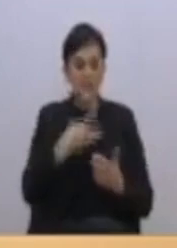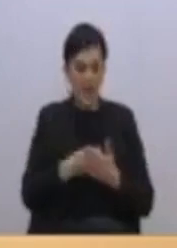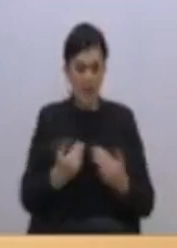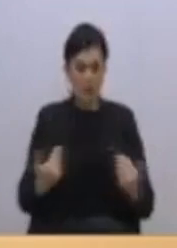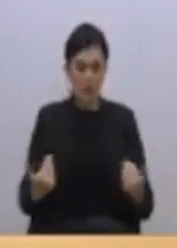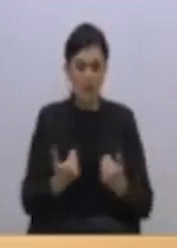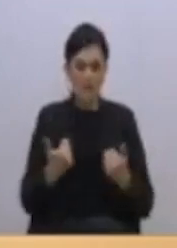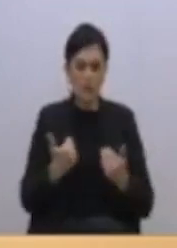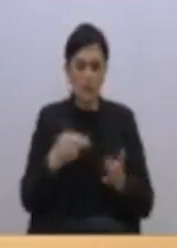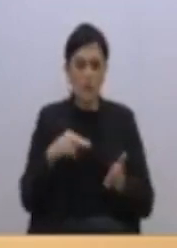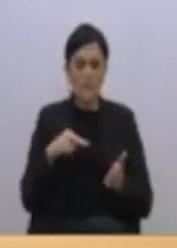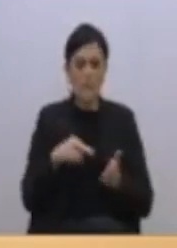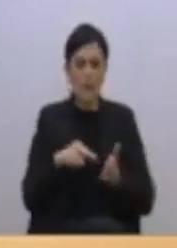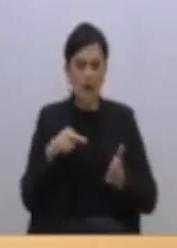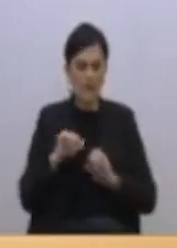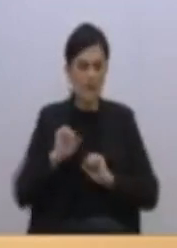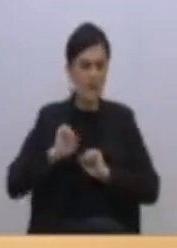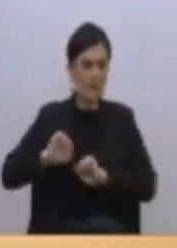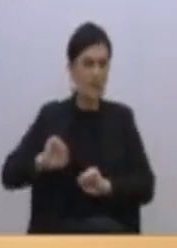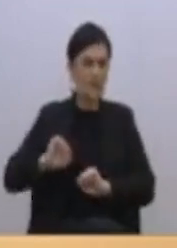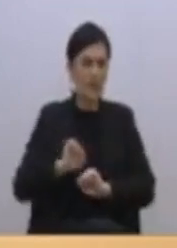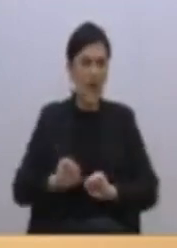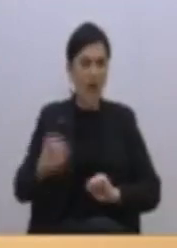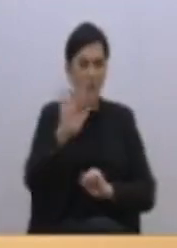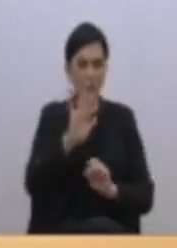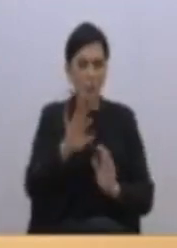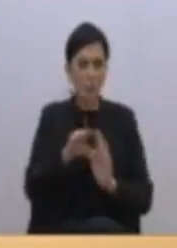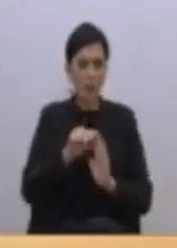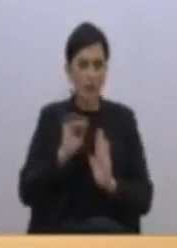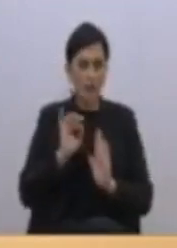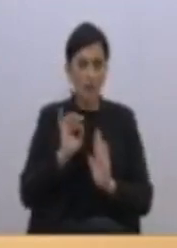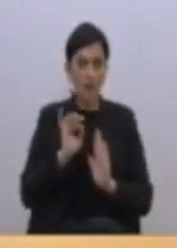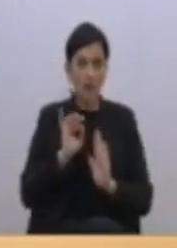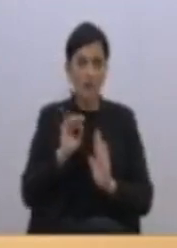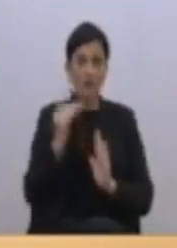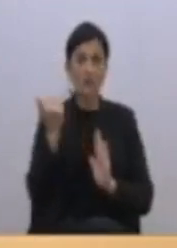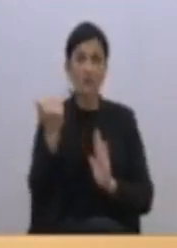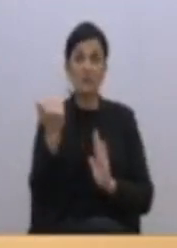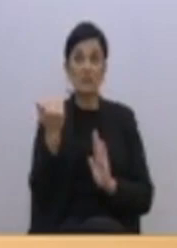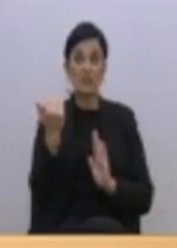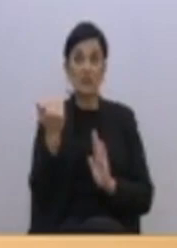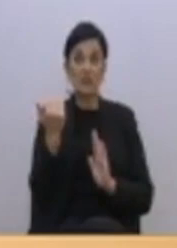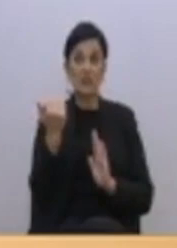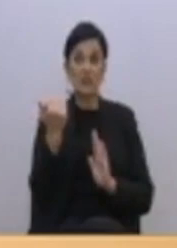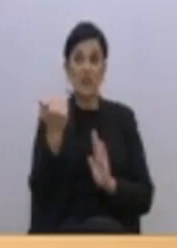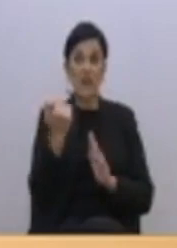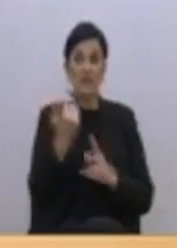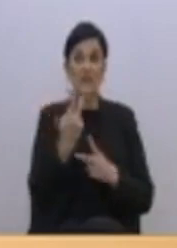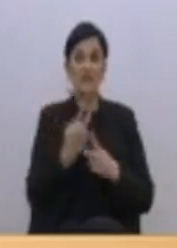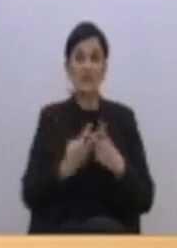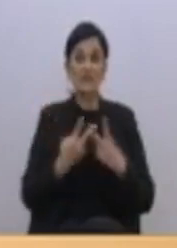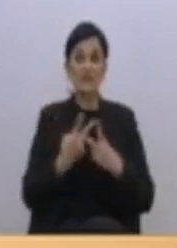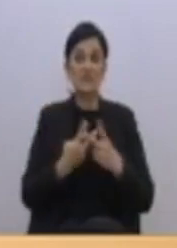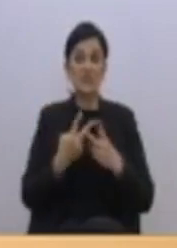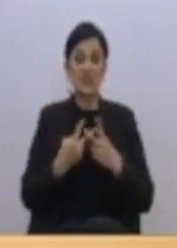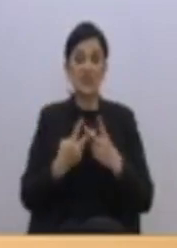სიცოცხლის ფასად იცავდნენ ევროპულ არჩევანს. თქვენ ციხისთვის